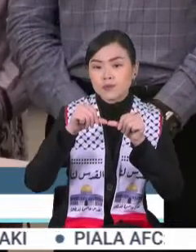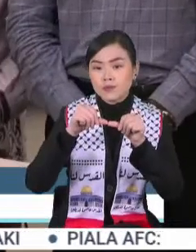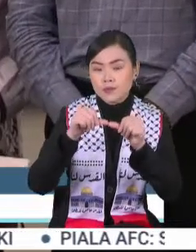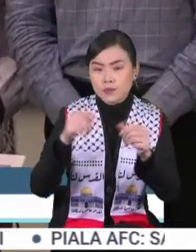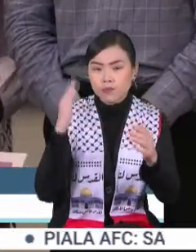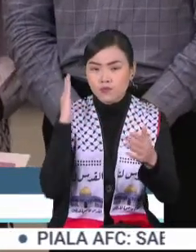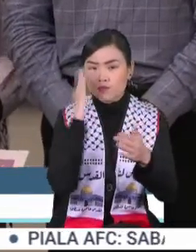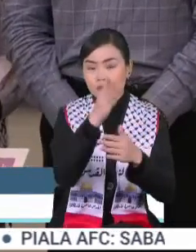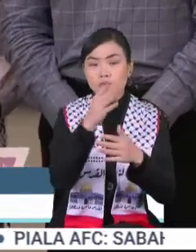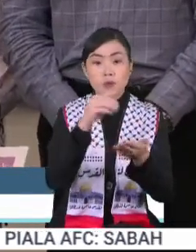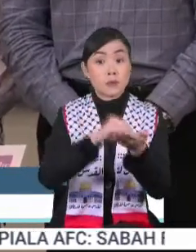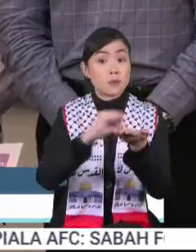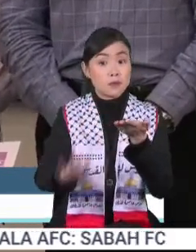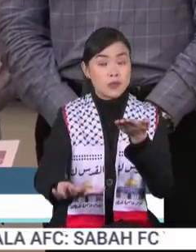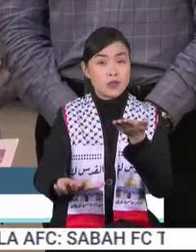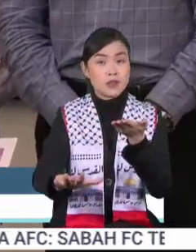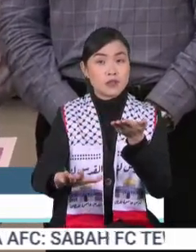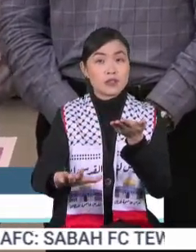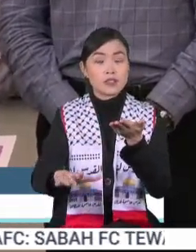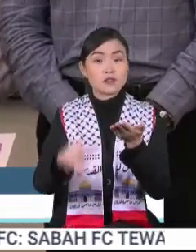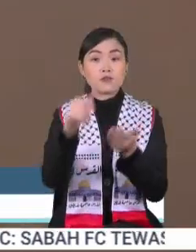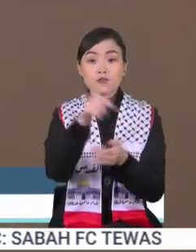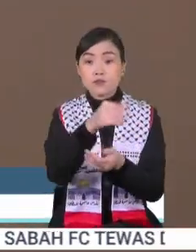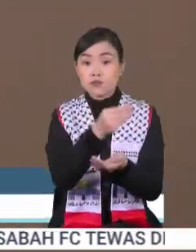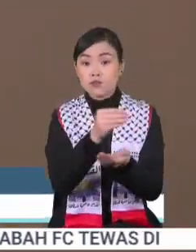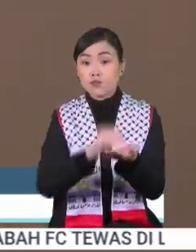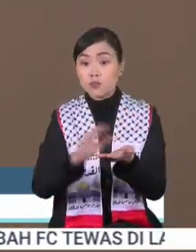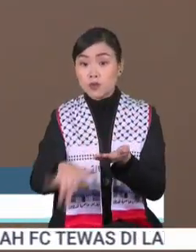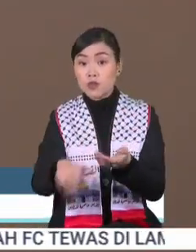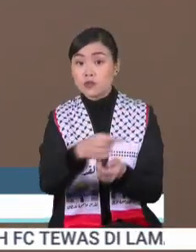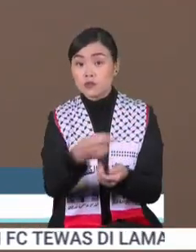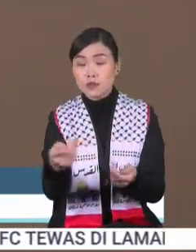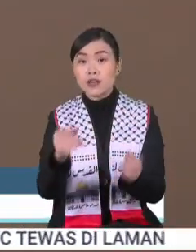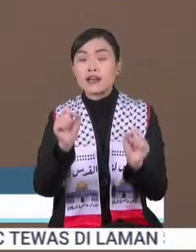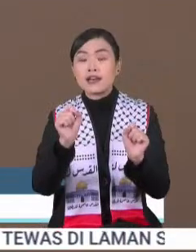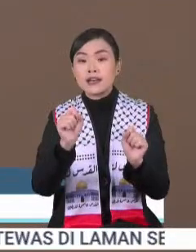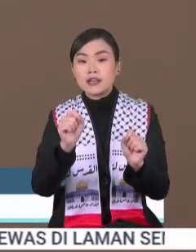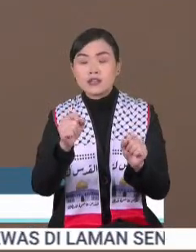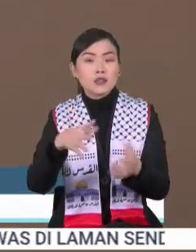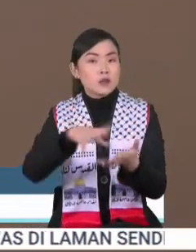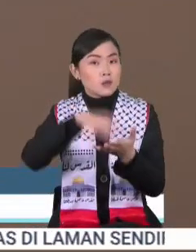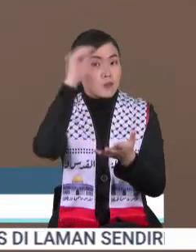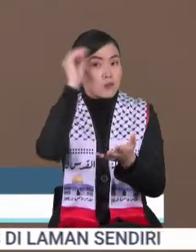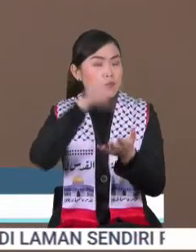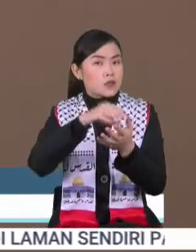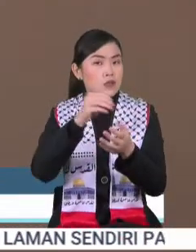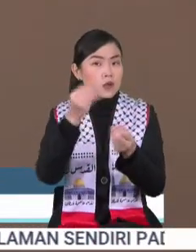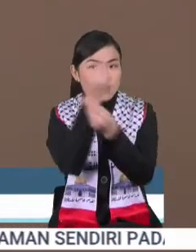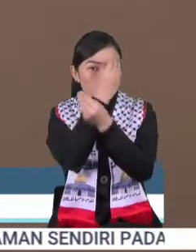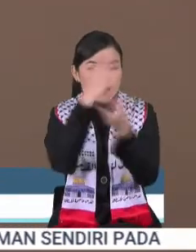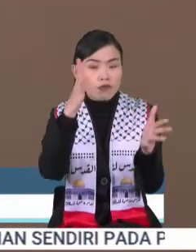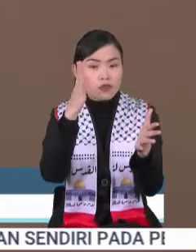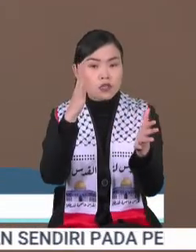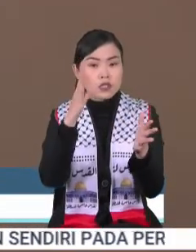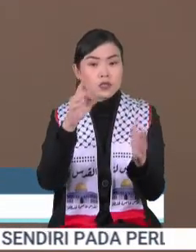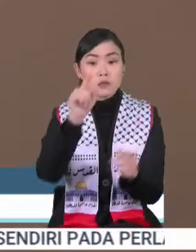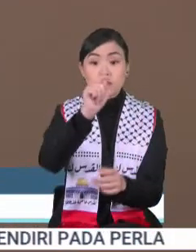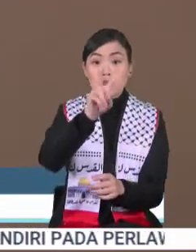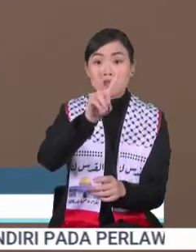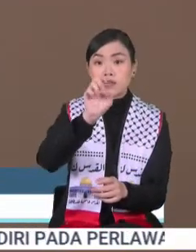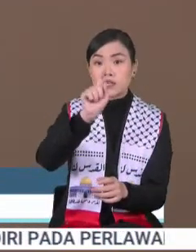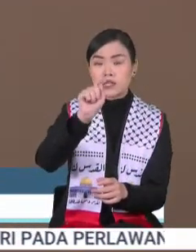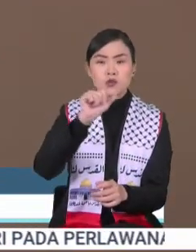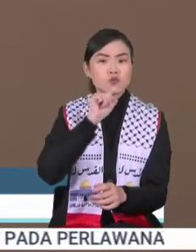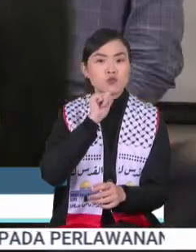pelajar supaya pelajar dapat dapat lebih tentang maklumat tentang tww in Bu satu program